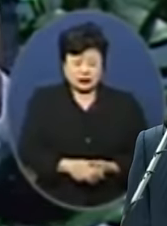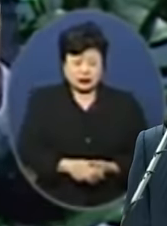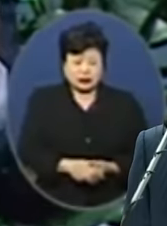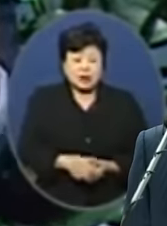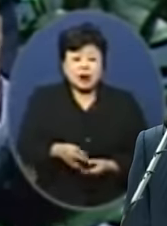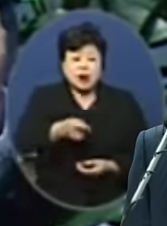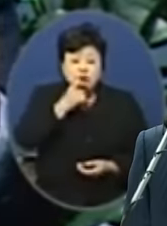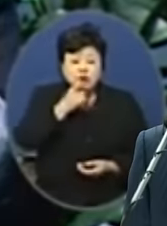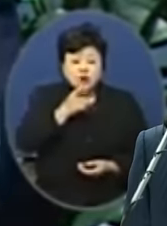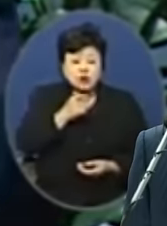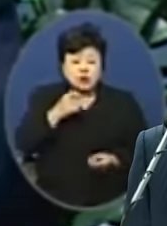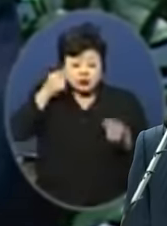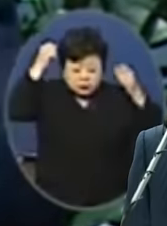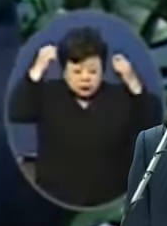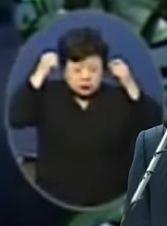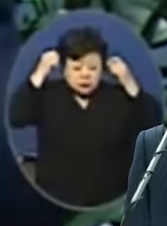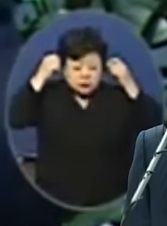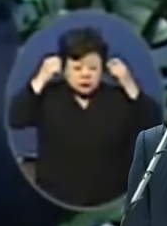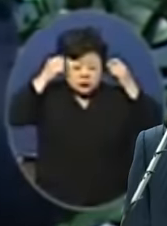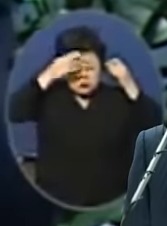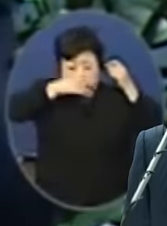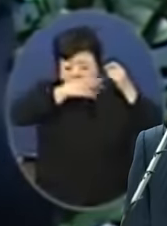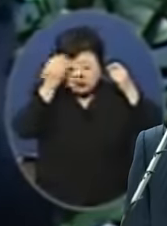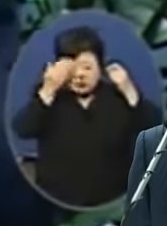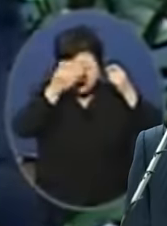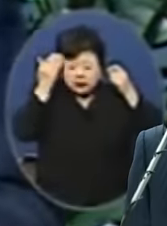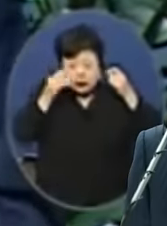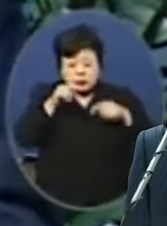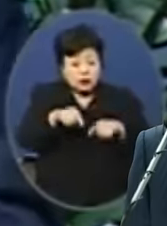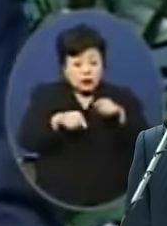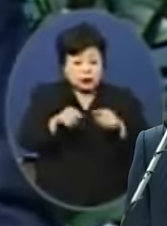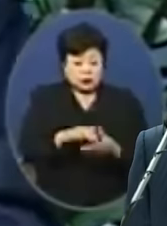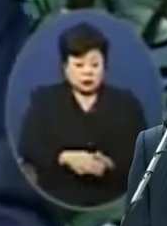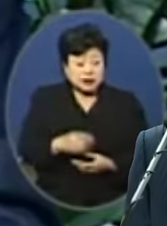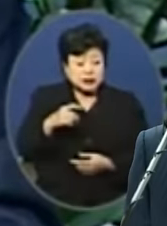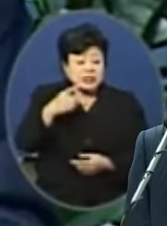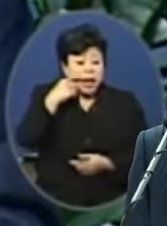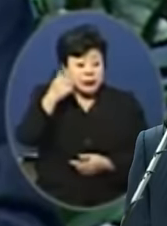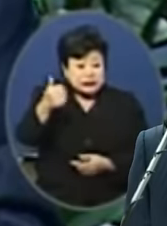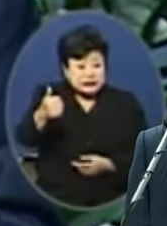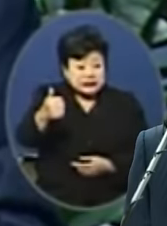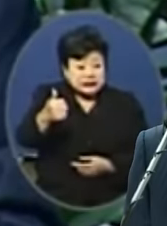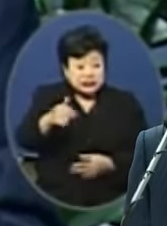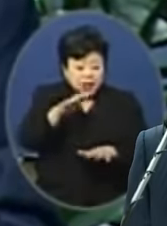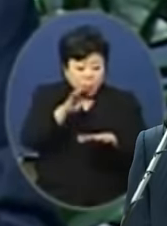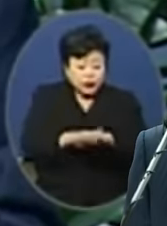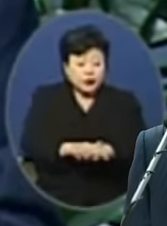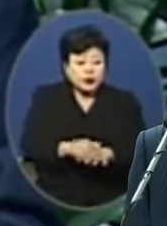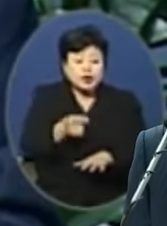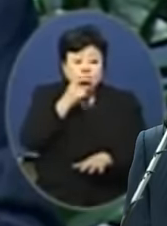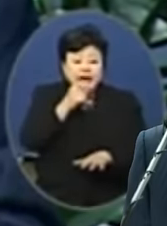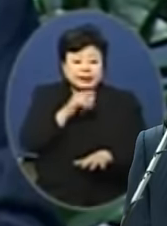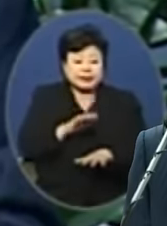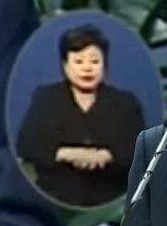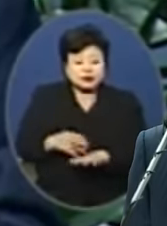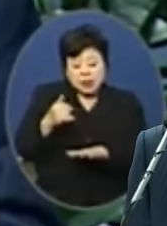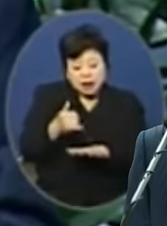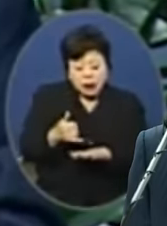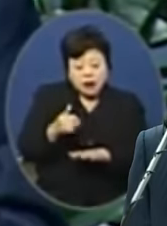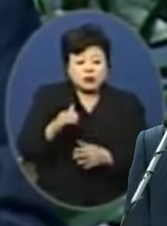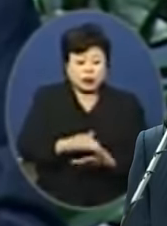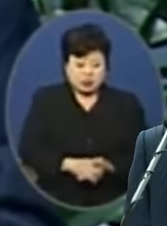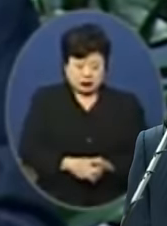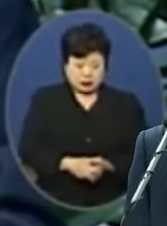이러면서 올라오거든요. 물이 자꾸 흐르니까. 그런데 그 시아버지가 논농사, 밭농사를 그 힘들게 하고 난